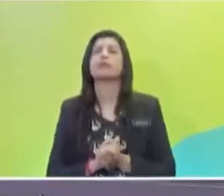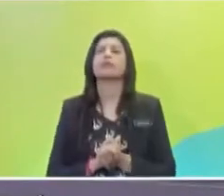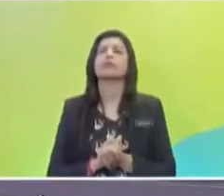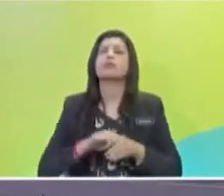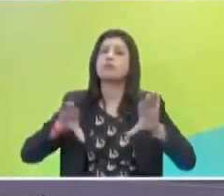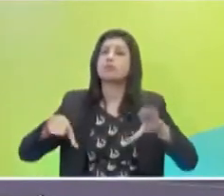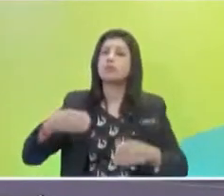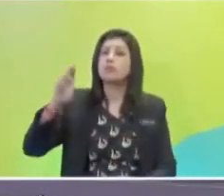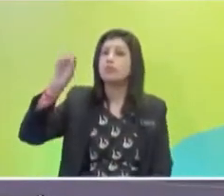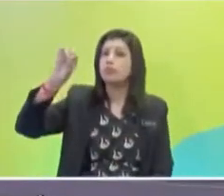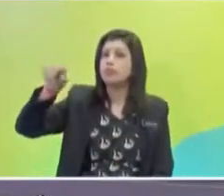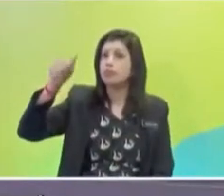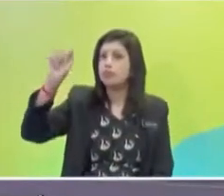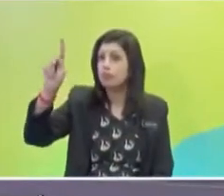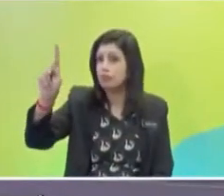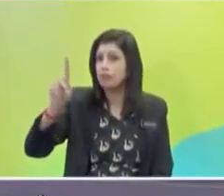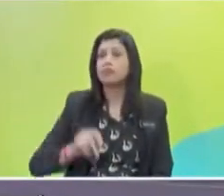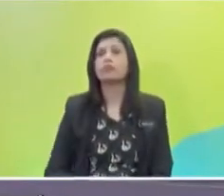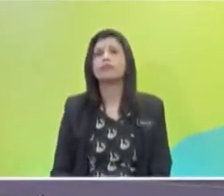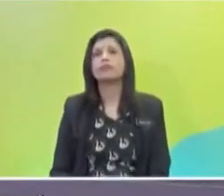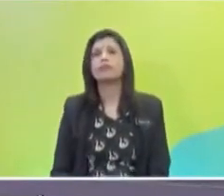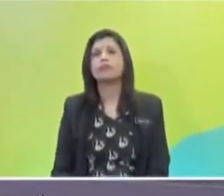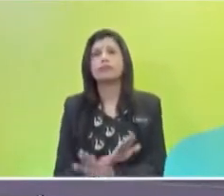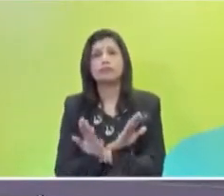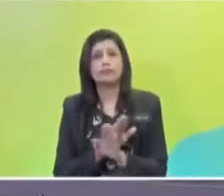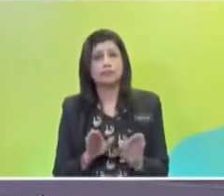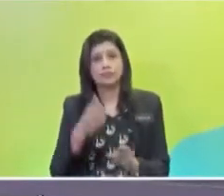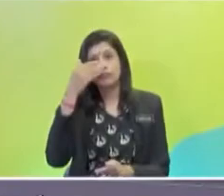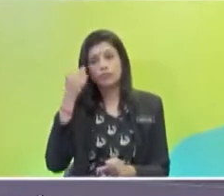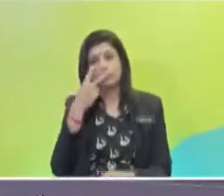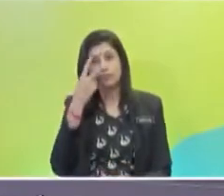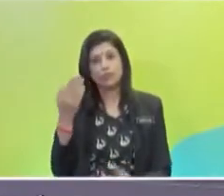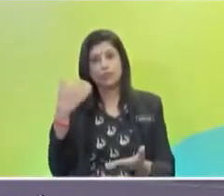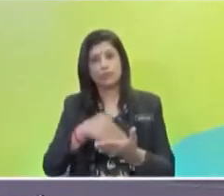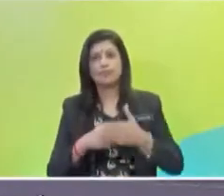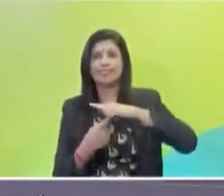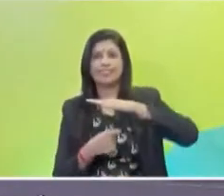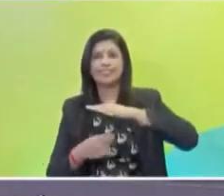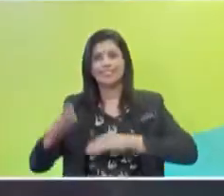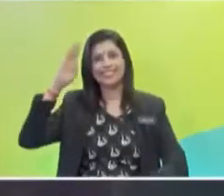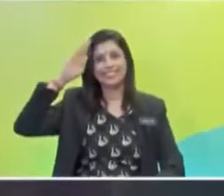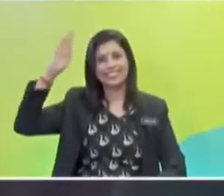sikit. Dan murid-murid, jangan lupa untuk saksikan prasekolah seterusnya. Dan terima kasih.